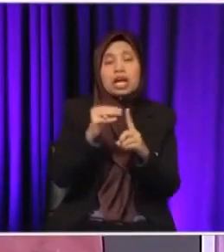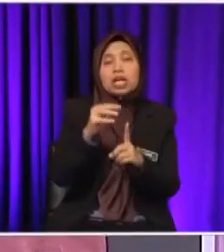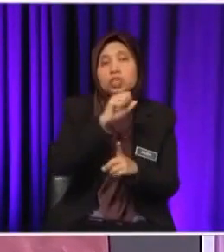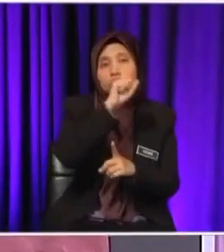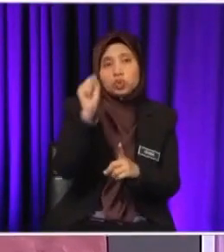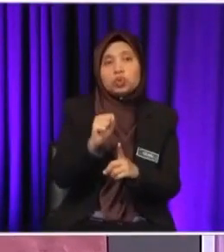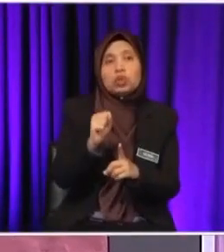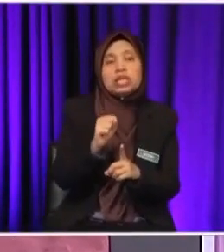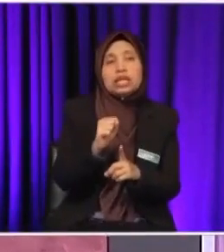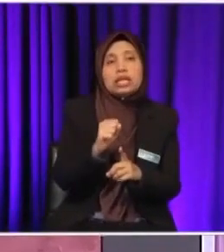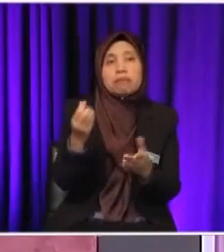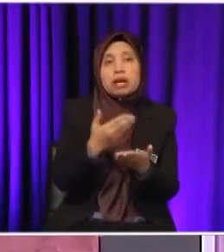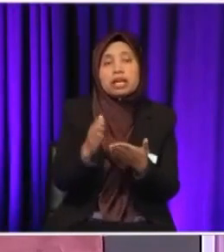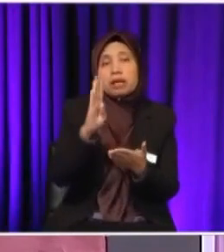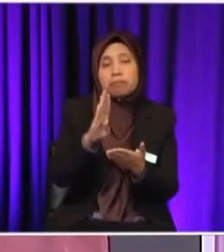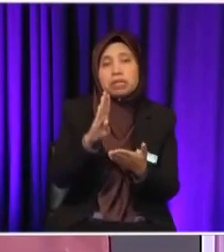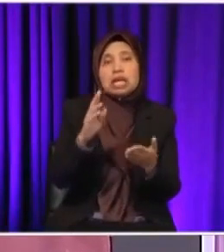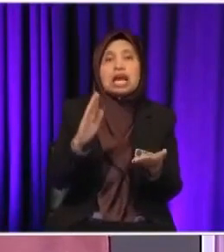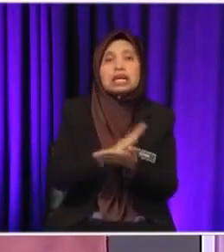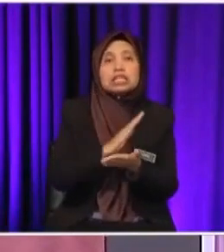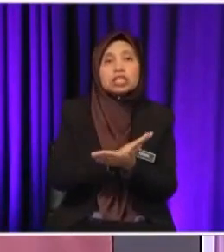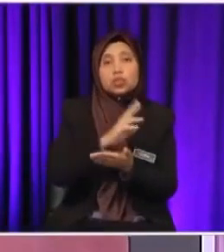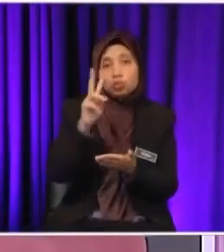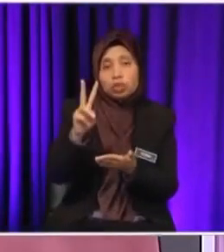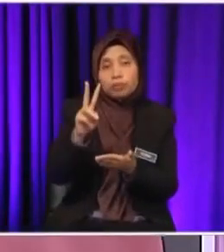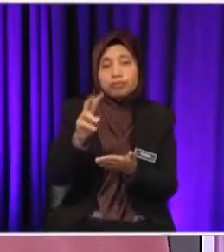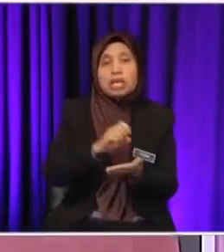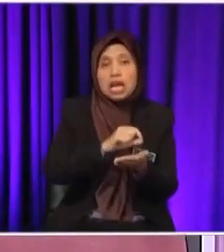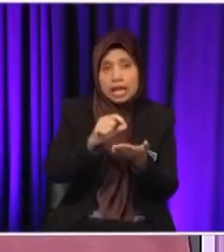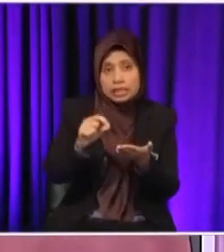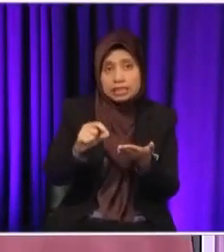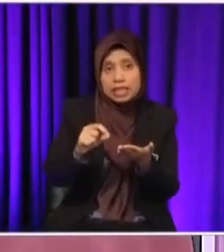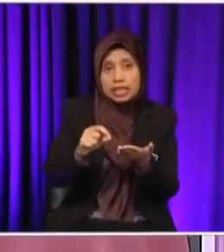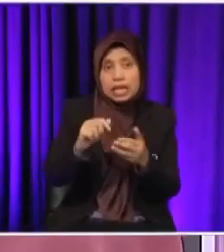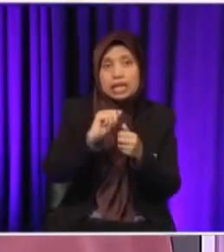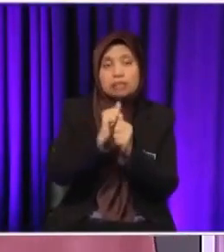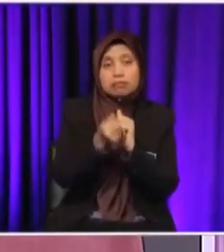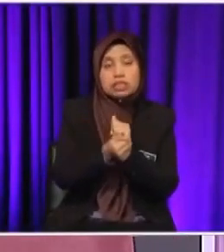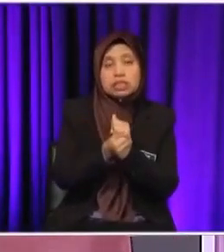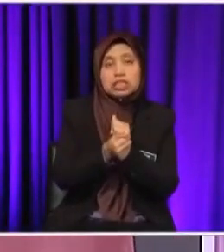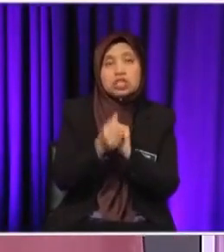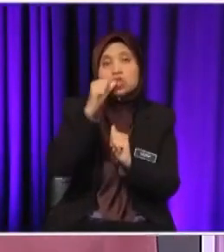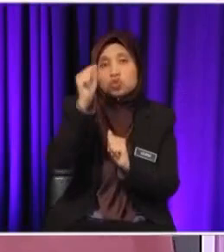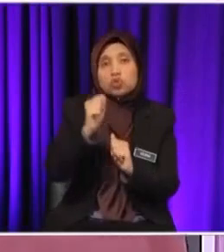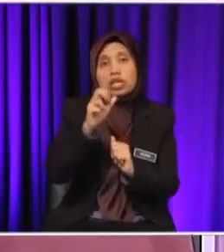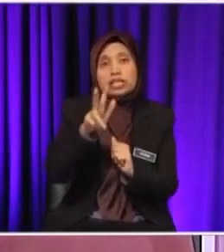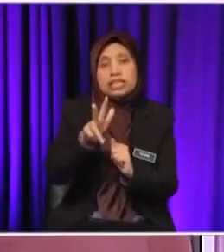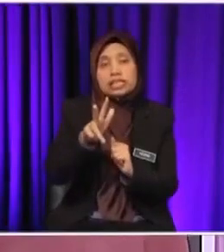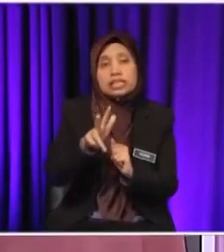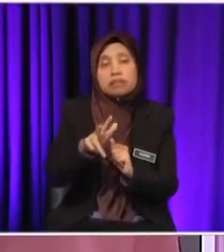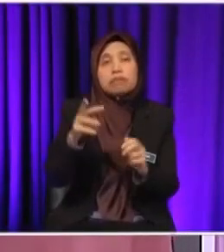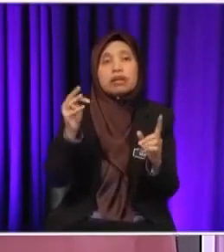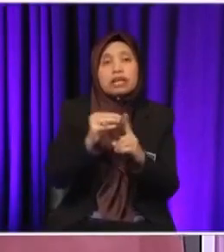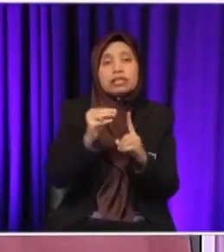soalan bahagian B, kertas 2, AC, adaptasi soalan yang ketiga biasanya. Dan markah dia